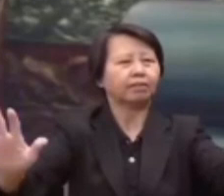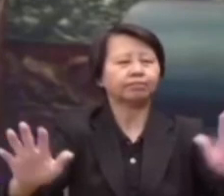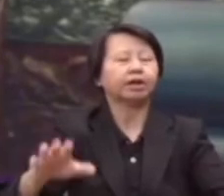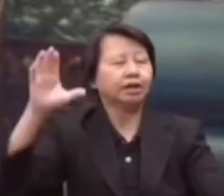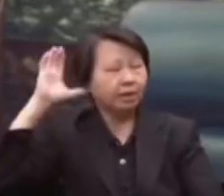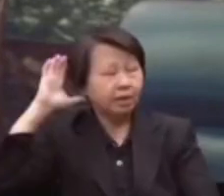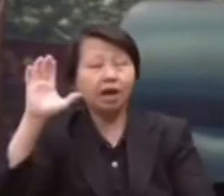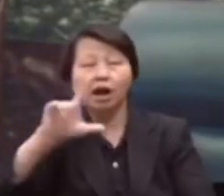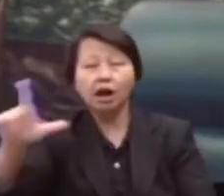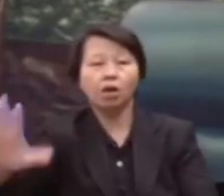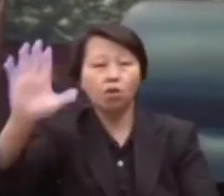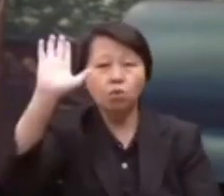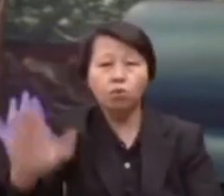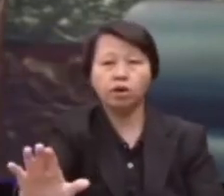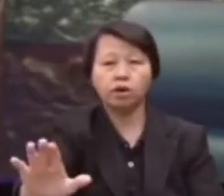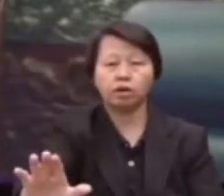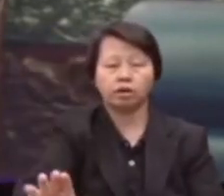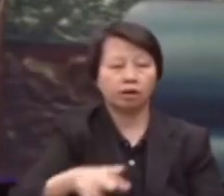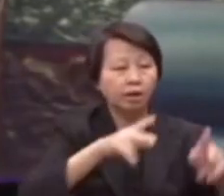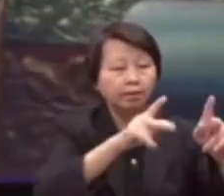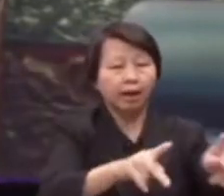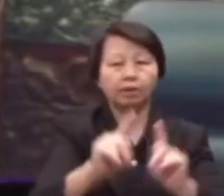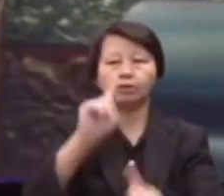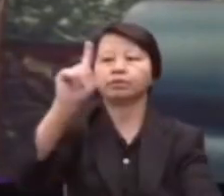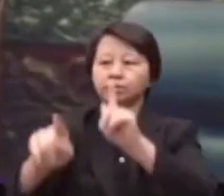Tengoklah, tengoklah.